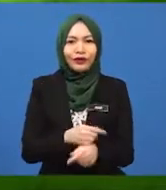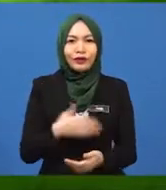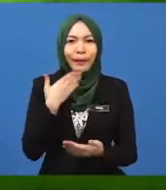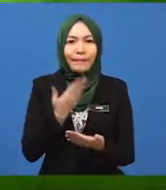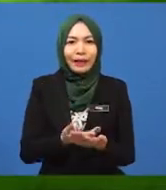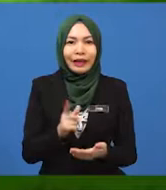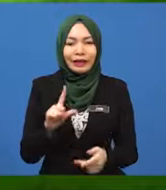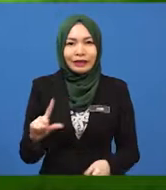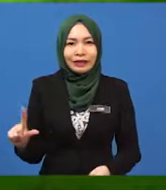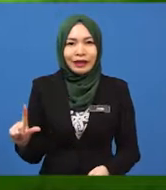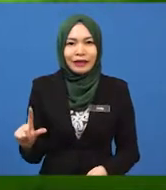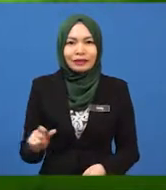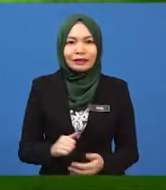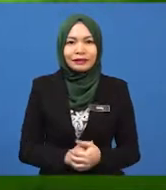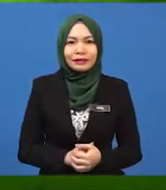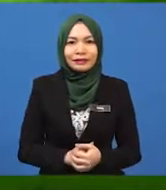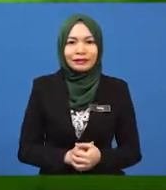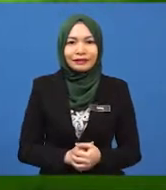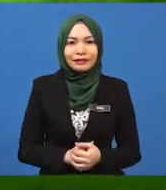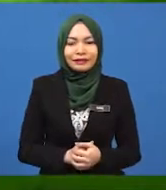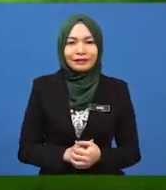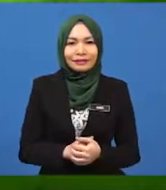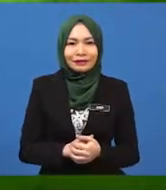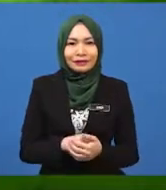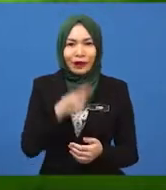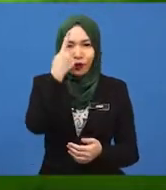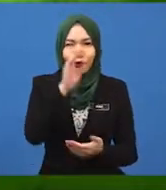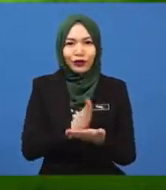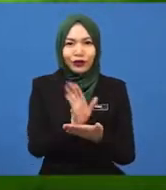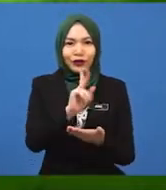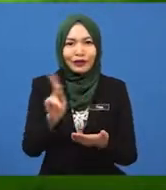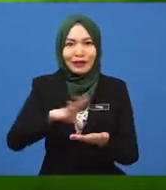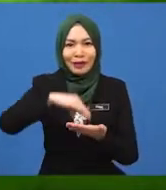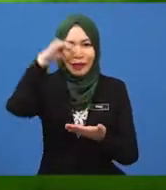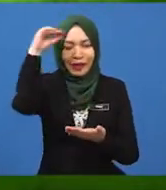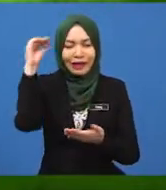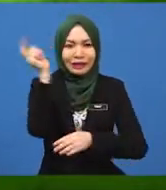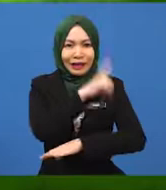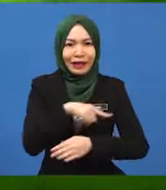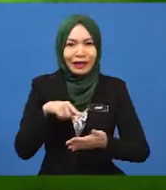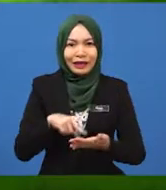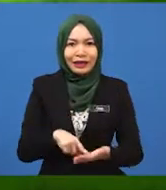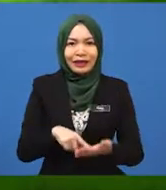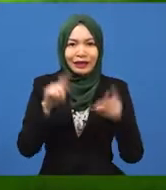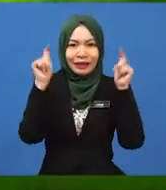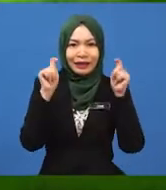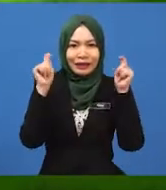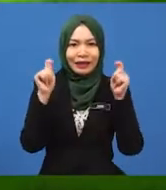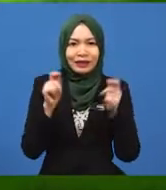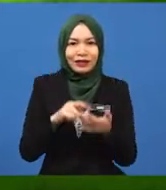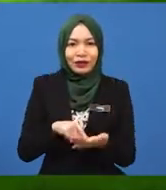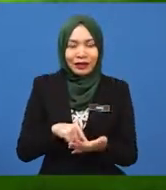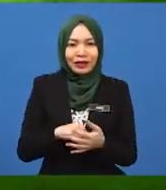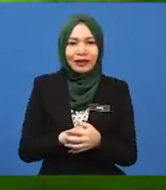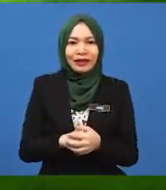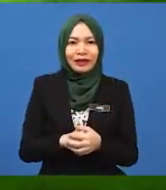Baiklah, sebelum kita meneruskan pembelajaran topik kata pemberi, cikgu